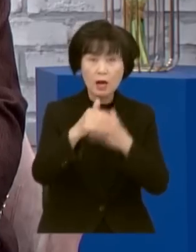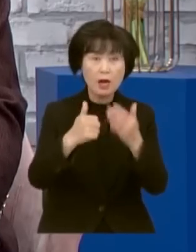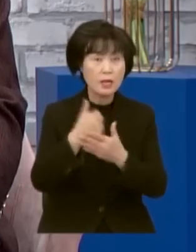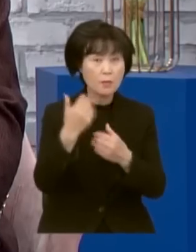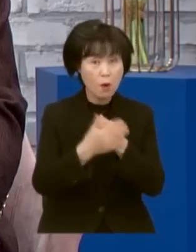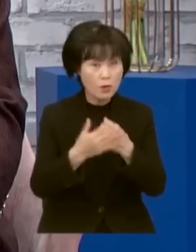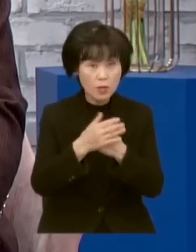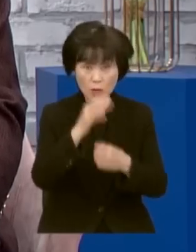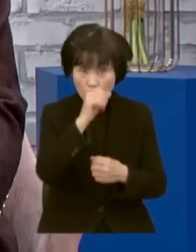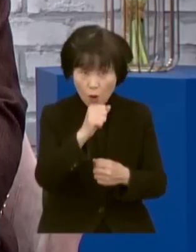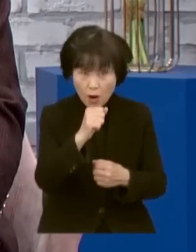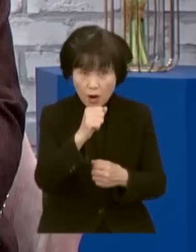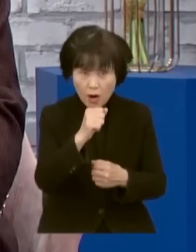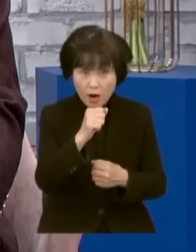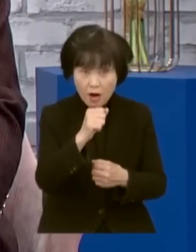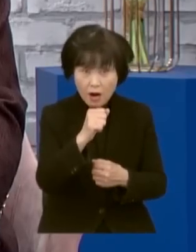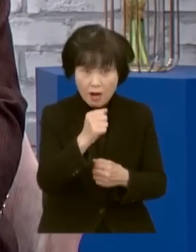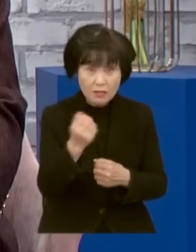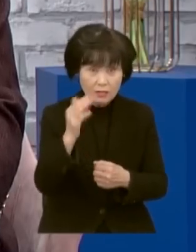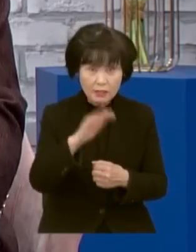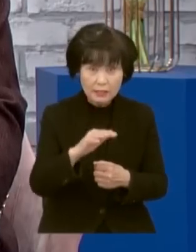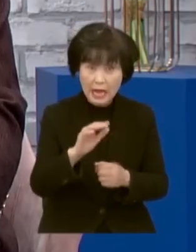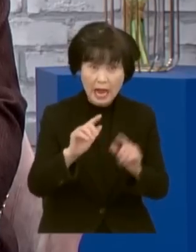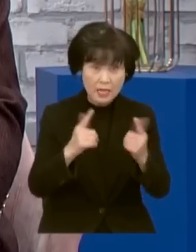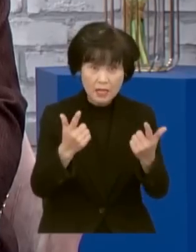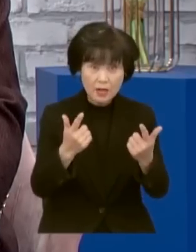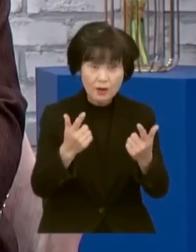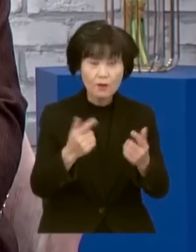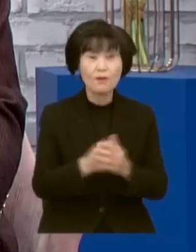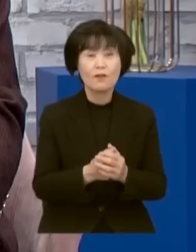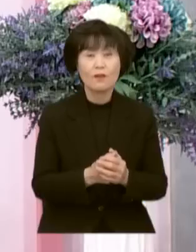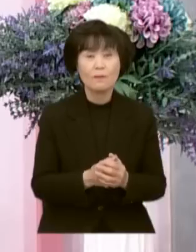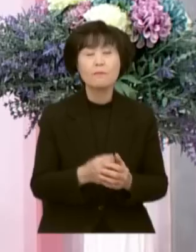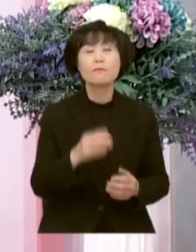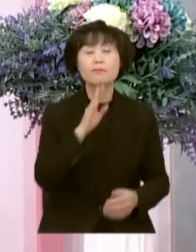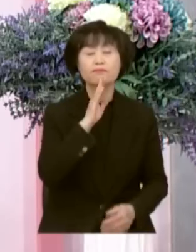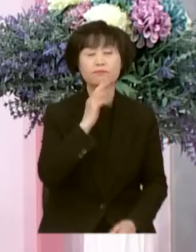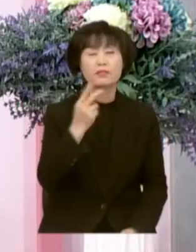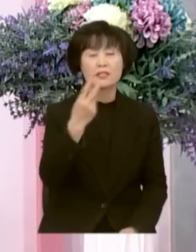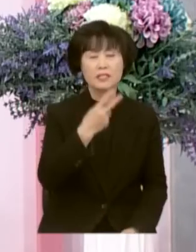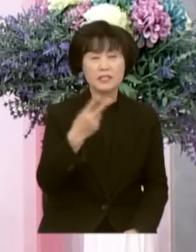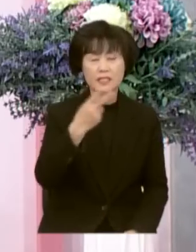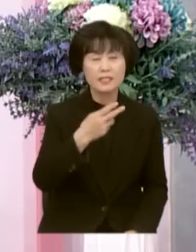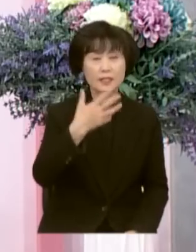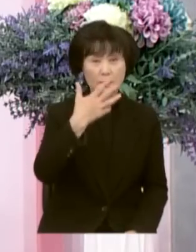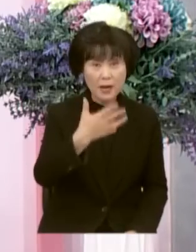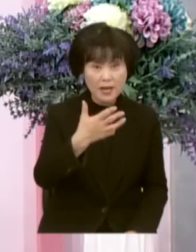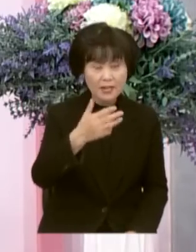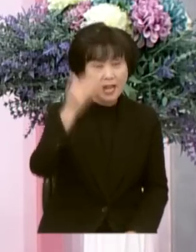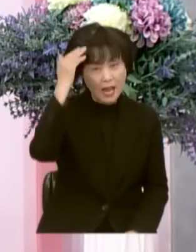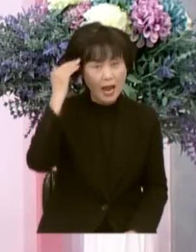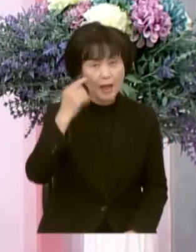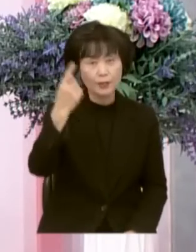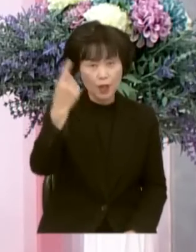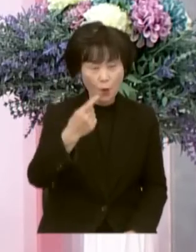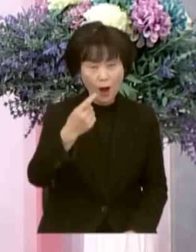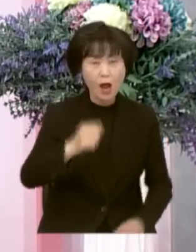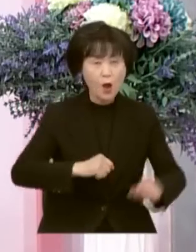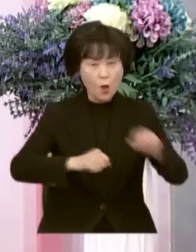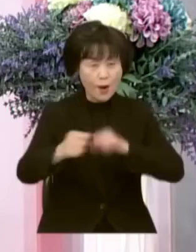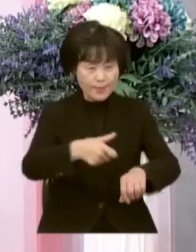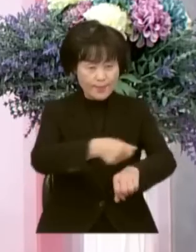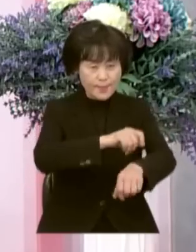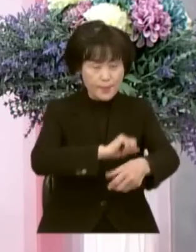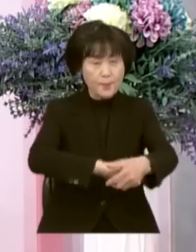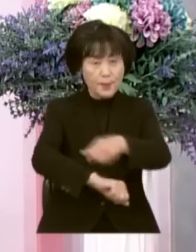근데 그렇지 않아요. 또 떠나셨다면서요. 맞아요. 2008년에 이제 돌아와가지고는 자 이제 본격적으로 좀 이제 활동을 해보자